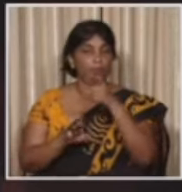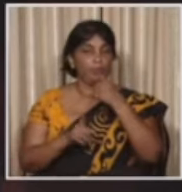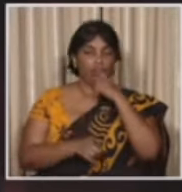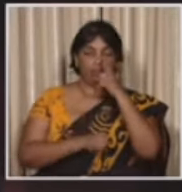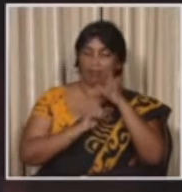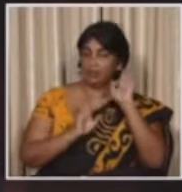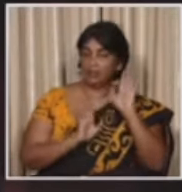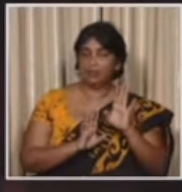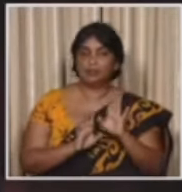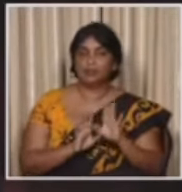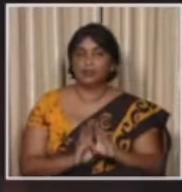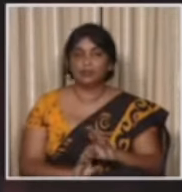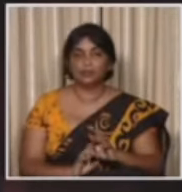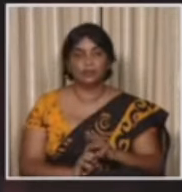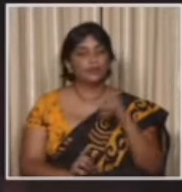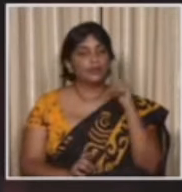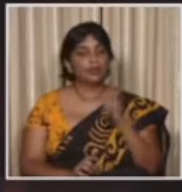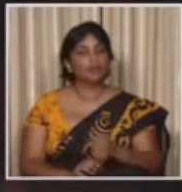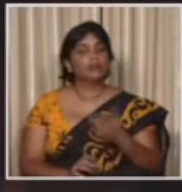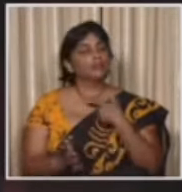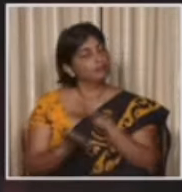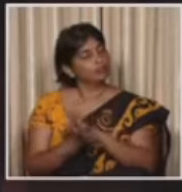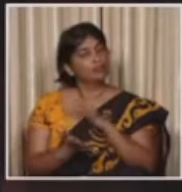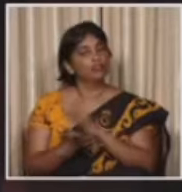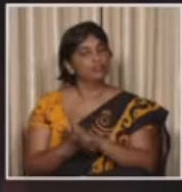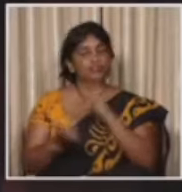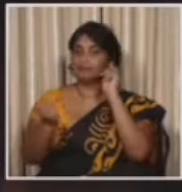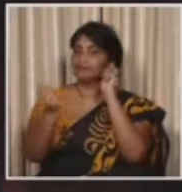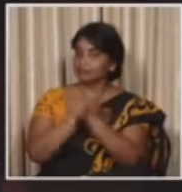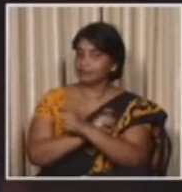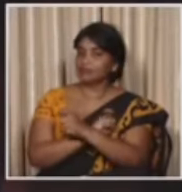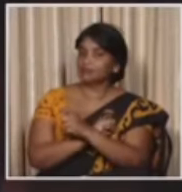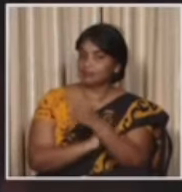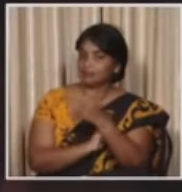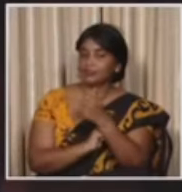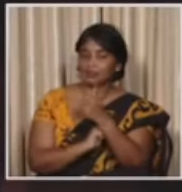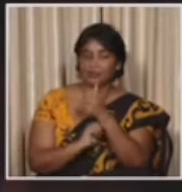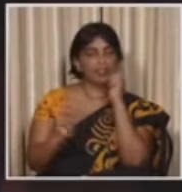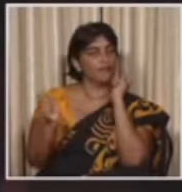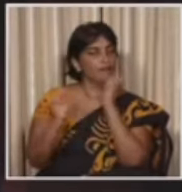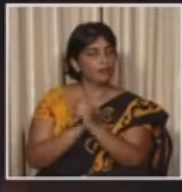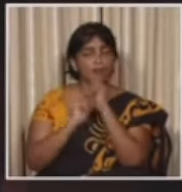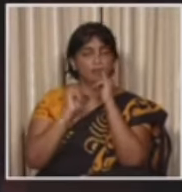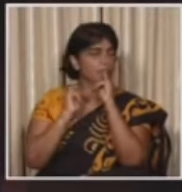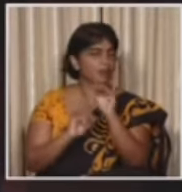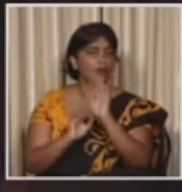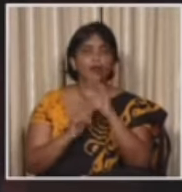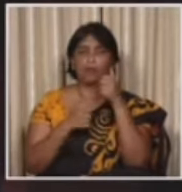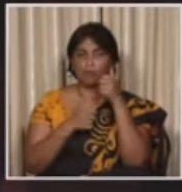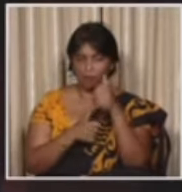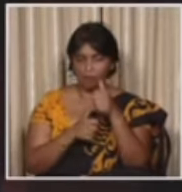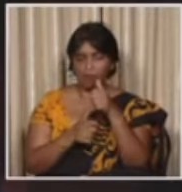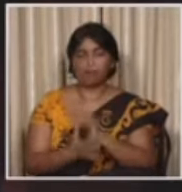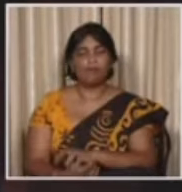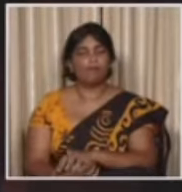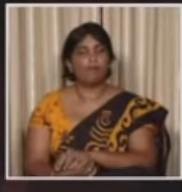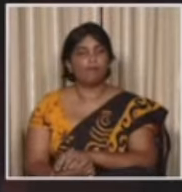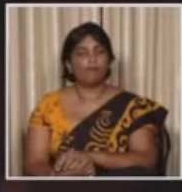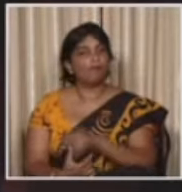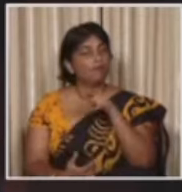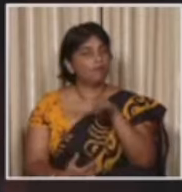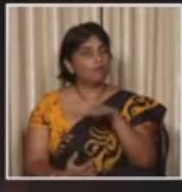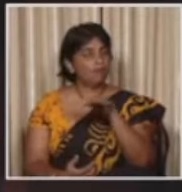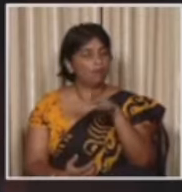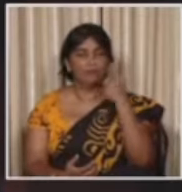කියලා අද අපි සතුටු වෙනවා. ඔබතුමාලා වෙනස් වෙලා තියෙනවා. මේ වෙනස් වෙන එක නරක දෙයක් නෙවෙයි, ඒක හොඳ දෙයක්. මේ